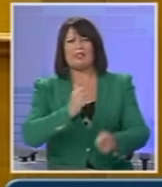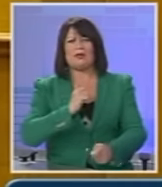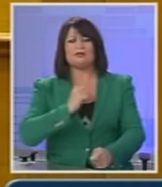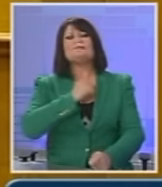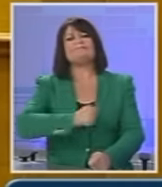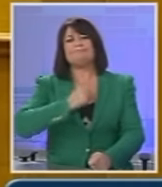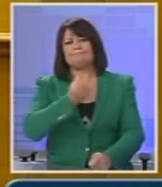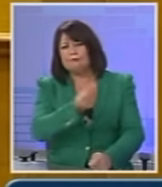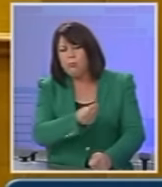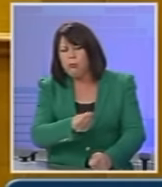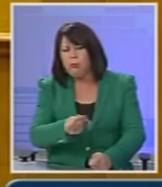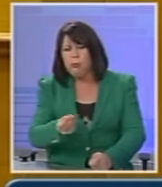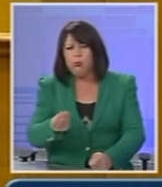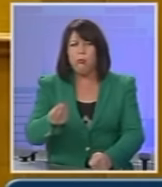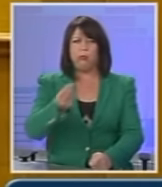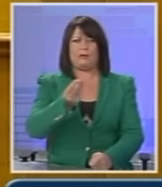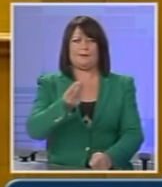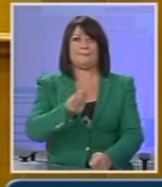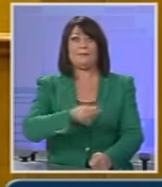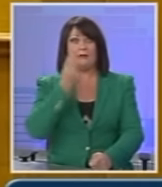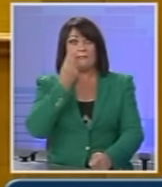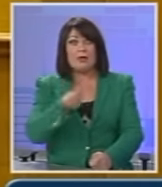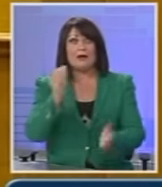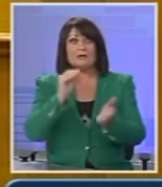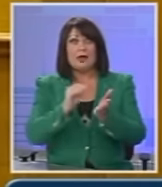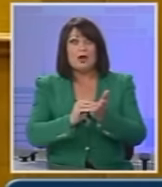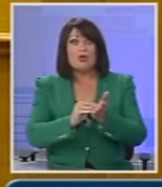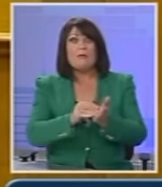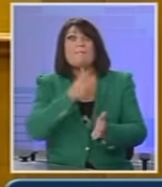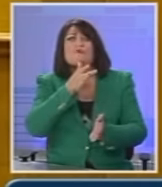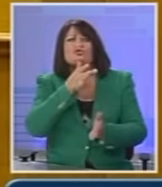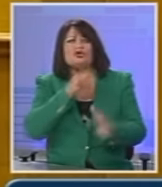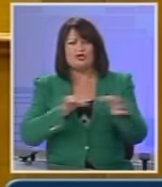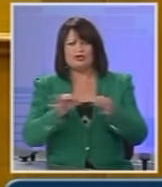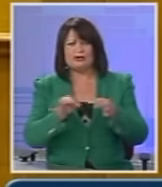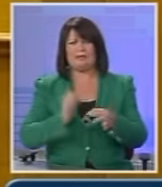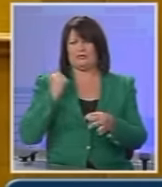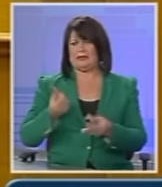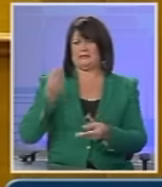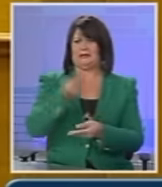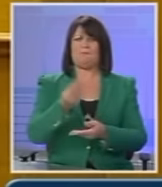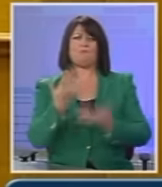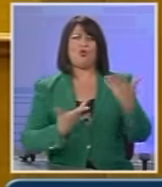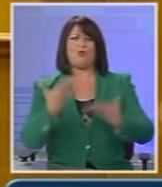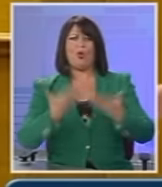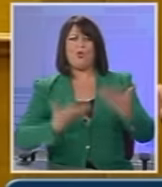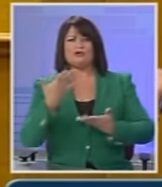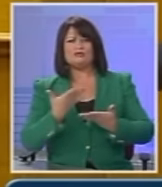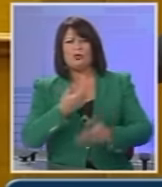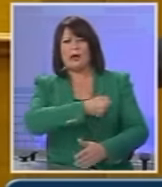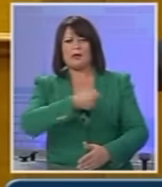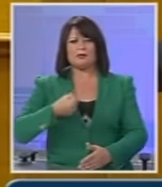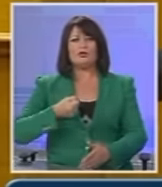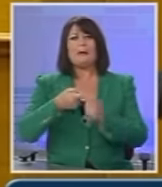δυστυχώς διωγγώνονται ξανά. Αποκάλυπτε ταυτόχρονα το προσχέδιο που κατετέθη χθες ότι τα πρόσθετα μέτρα λιτότητας